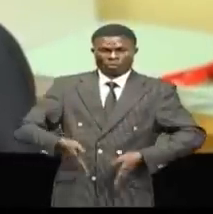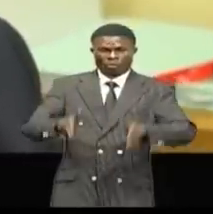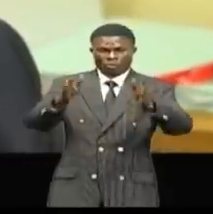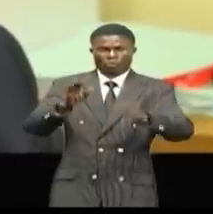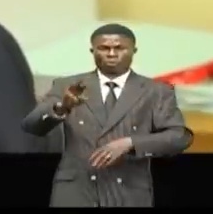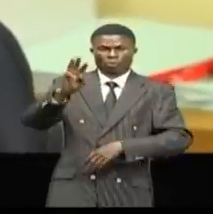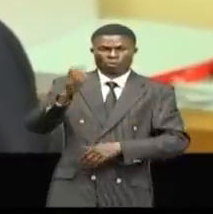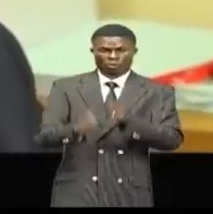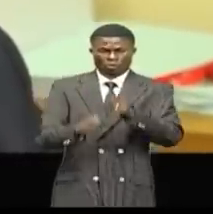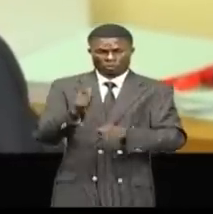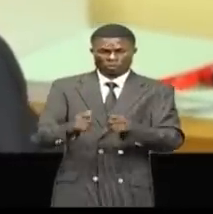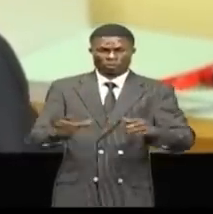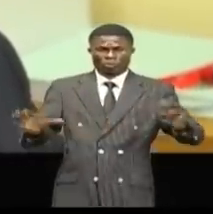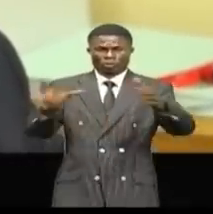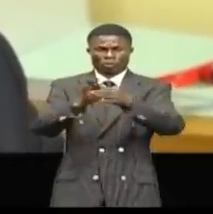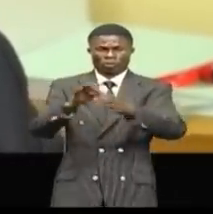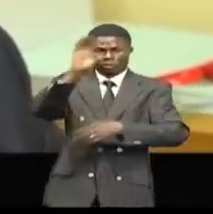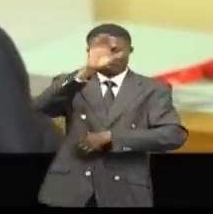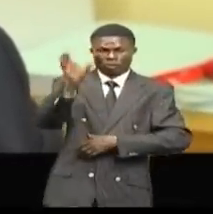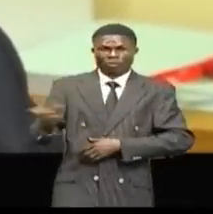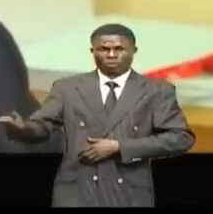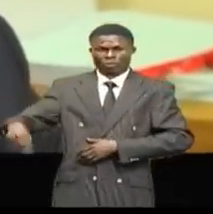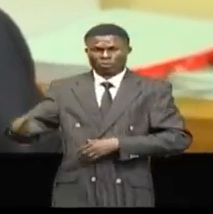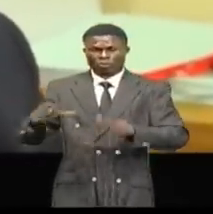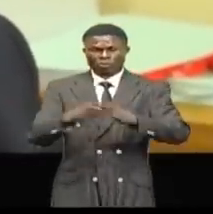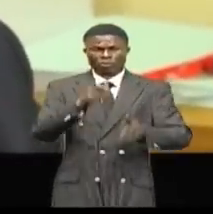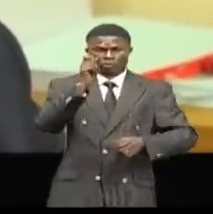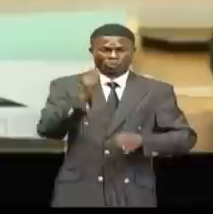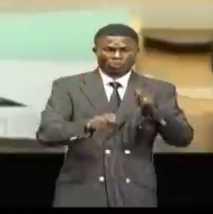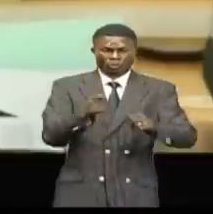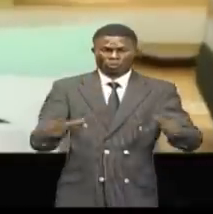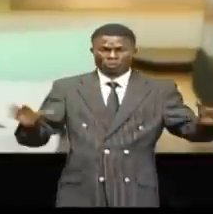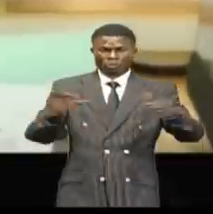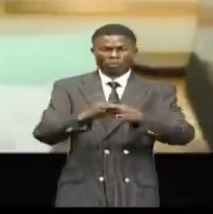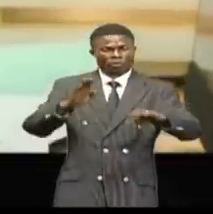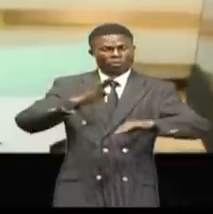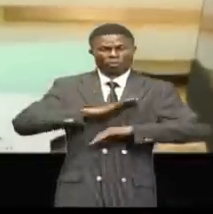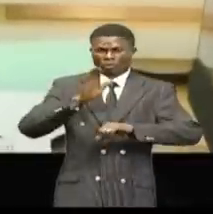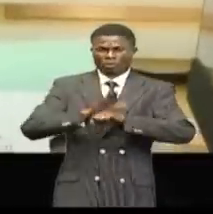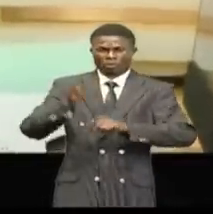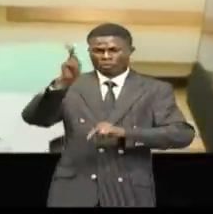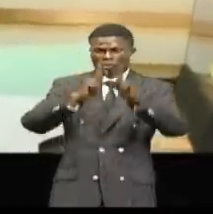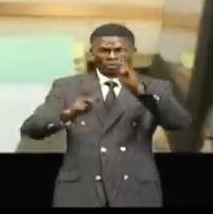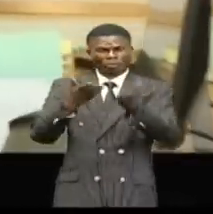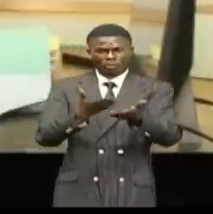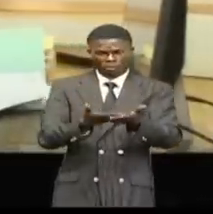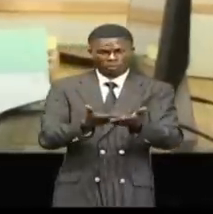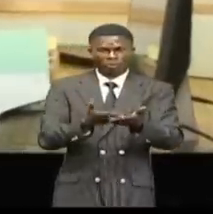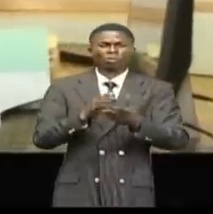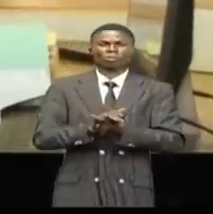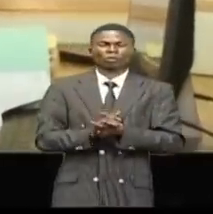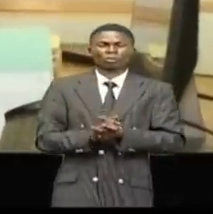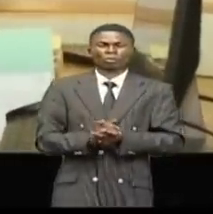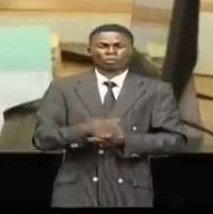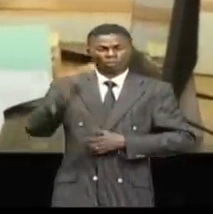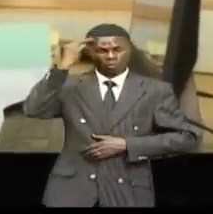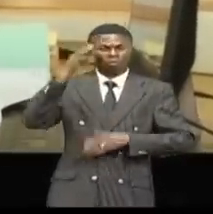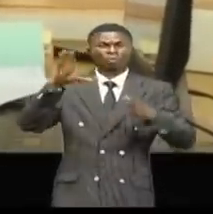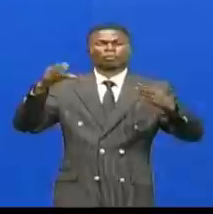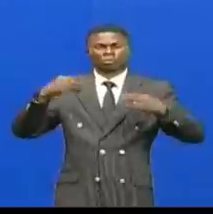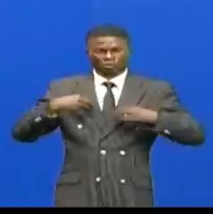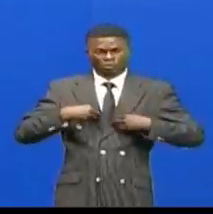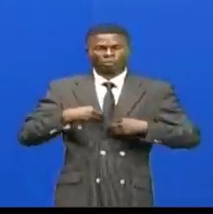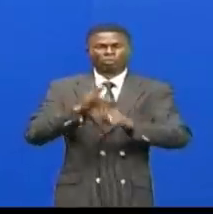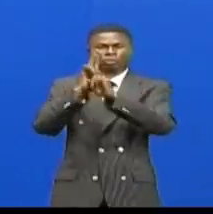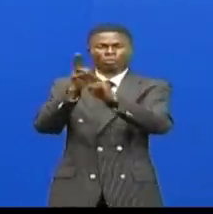Matete reliant les communes de Lemba et Matete à la grande satisfaction de la population. Le Conseil a pris acte de